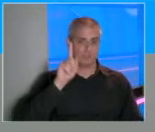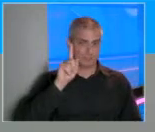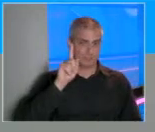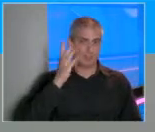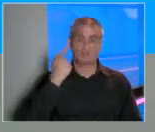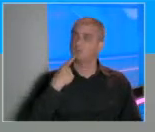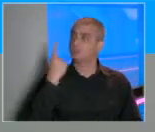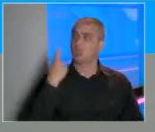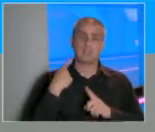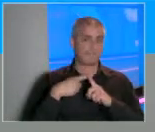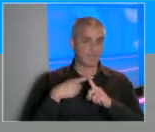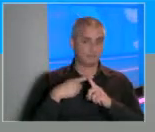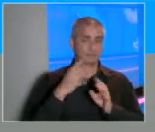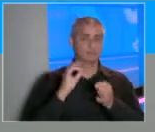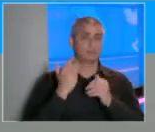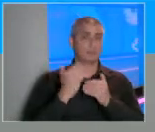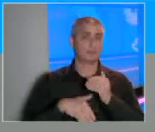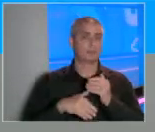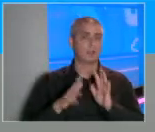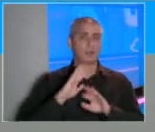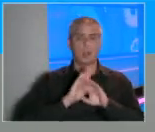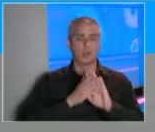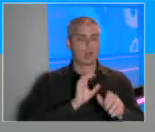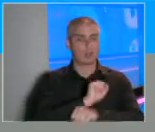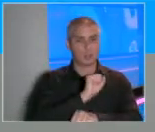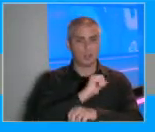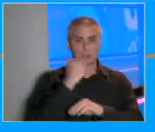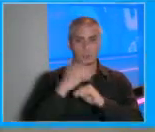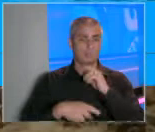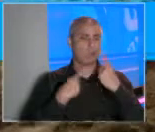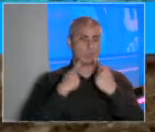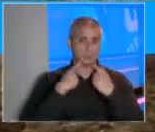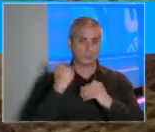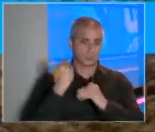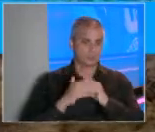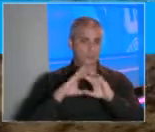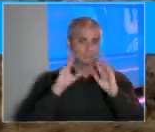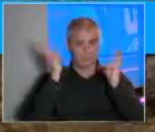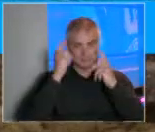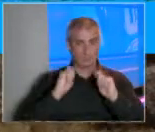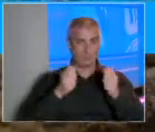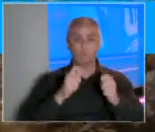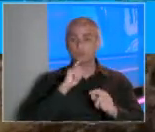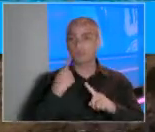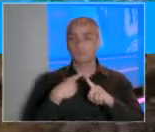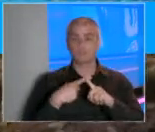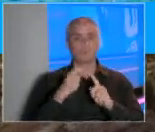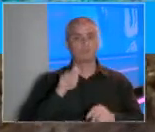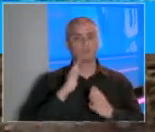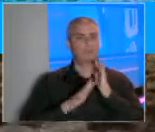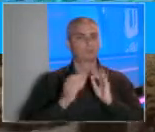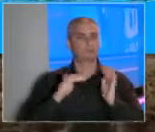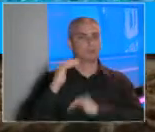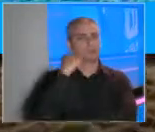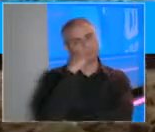2011. לפני שנה וחצי, המשפט הסתיים, נגמרו כל הטענות, נגמרו כל הדיונים, הוגשו סיכומים. שנה וחצי, שופטי בית המשפט